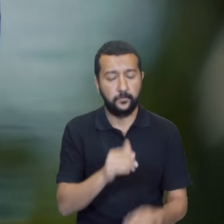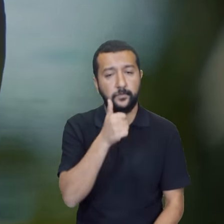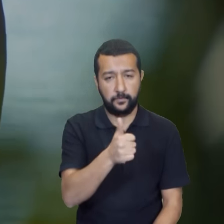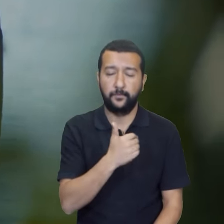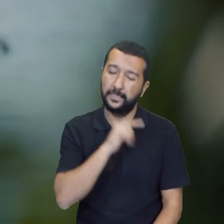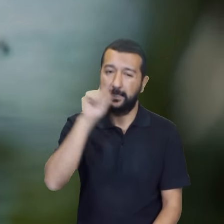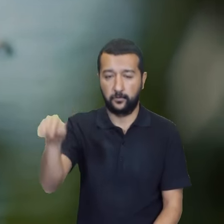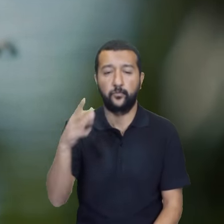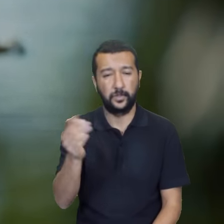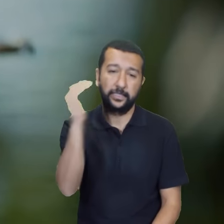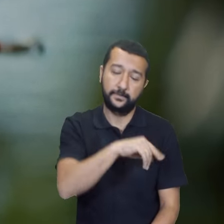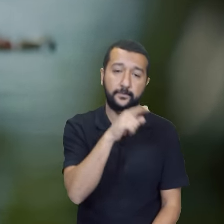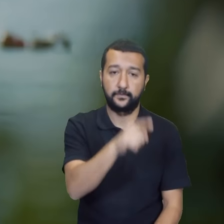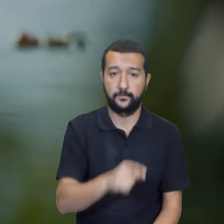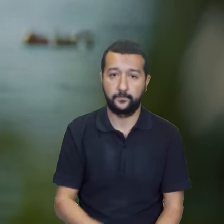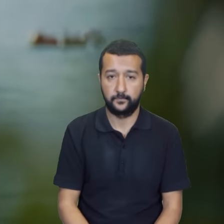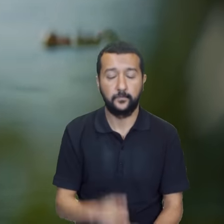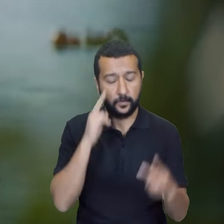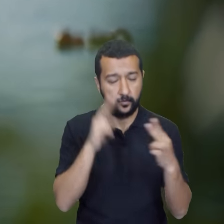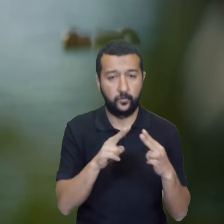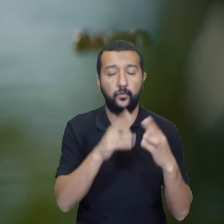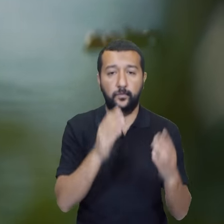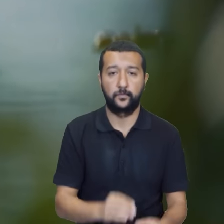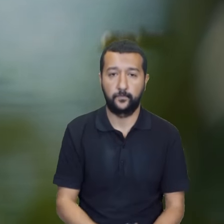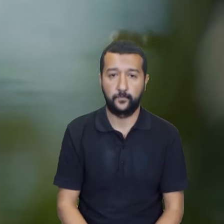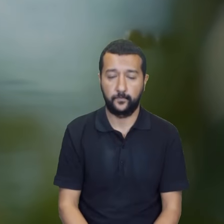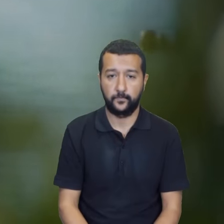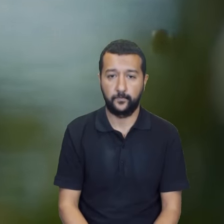Tamamdır, geçiyorum ben o zaman, gelirsin sen. Görüşürüz.